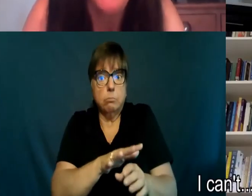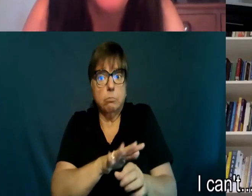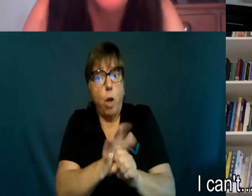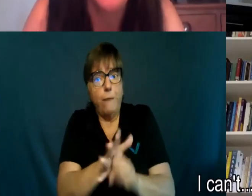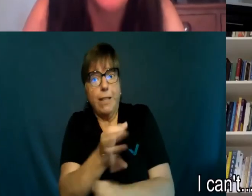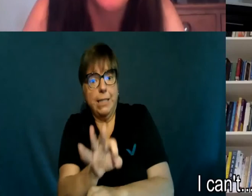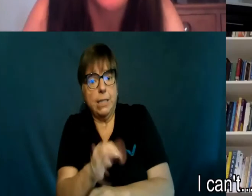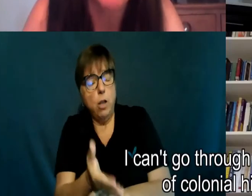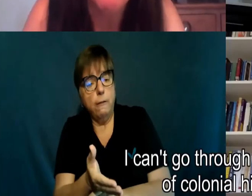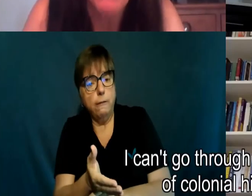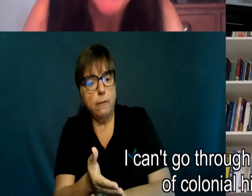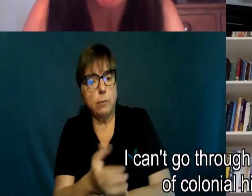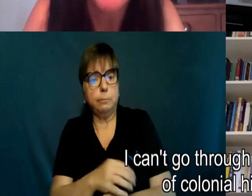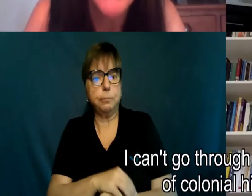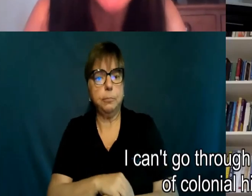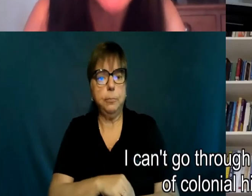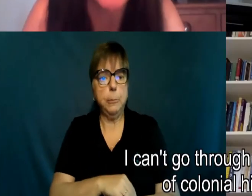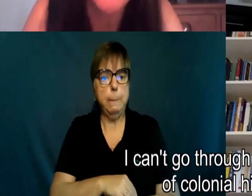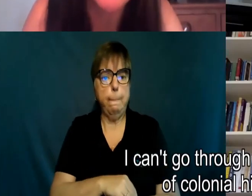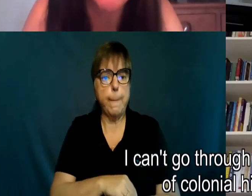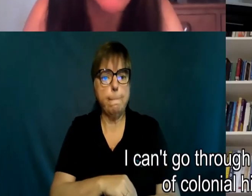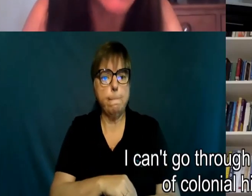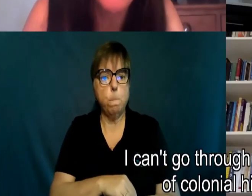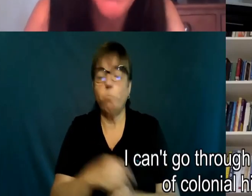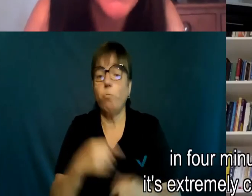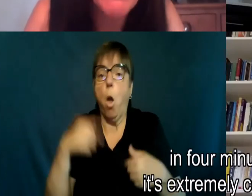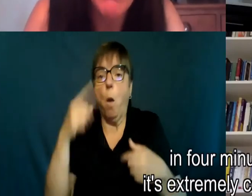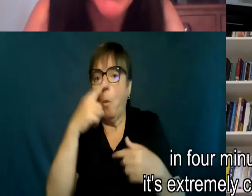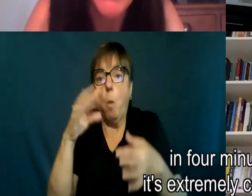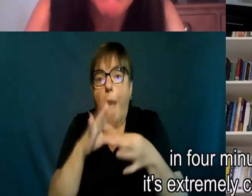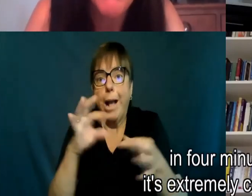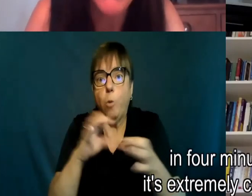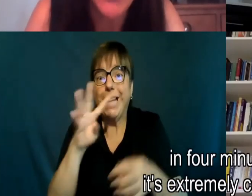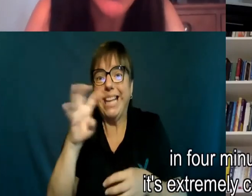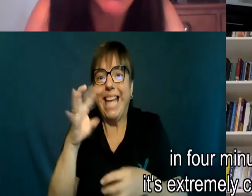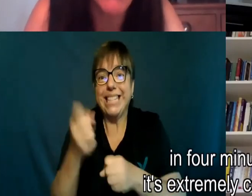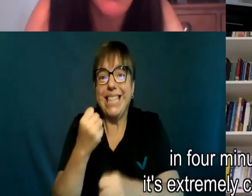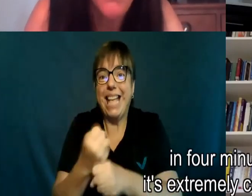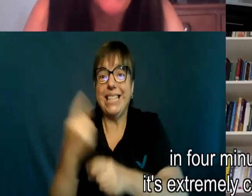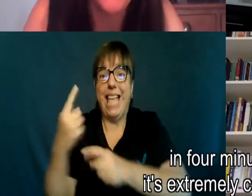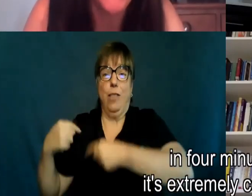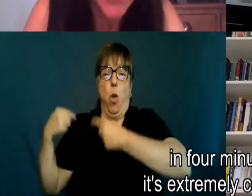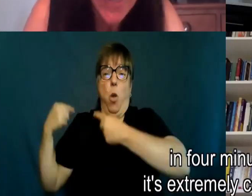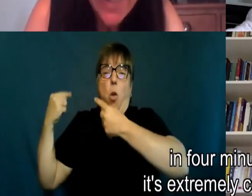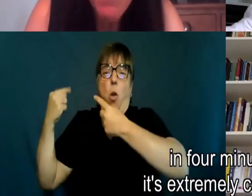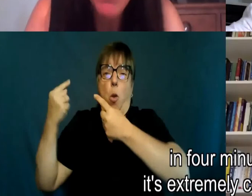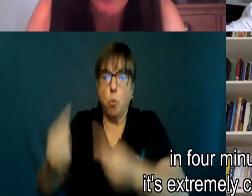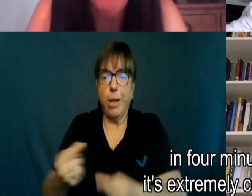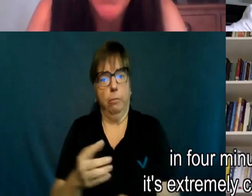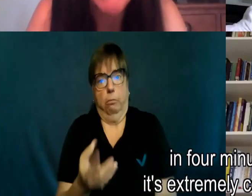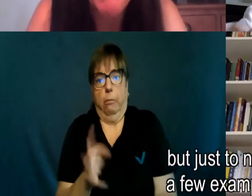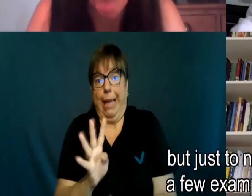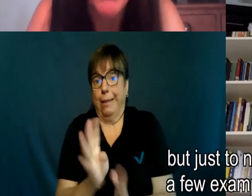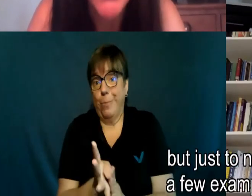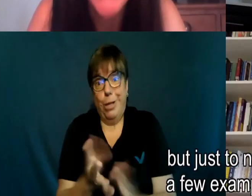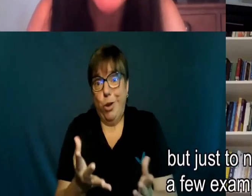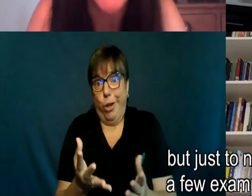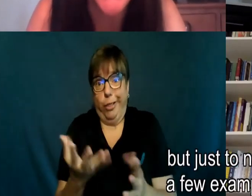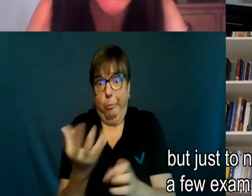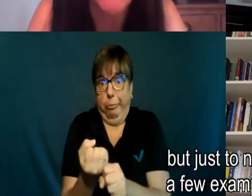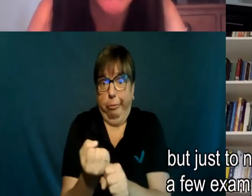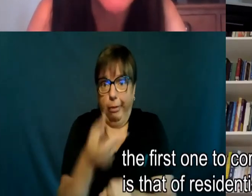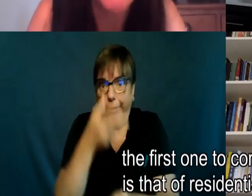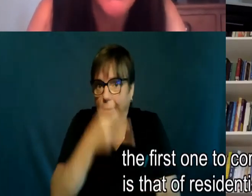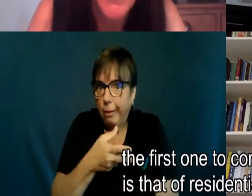raconter 400 ans d'histoire de colonialisme en 4 minutes, donc ce serait extrêmement complexe. Mais pour